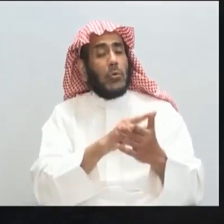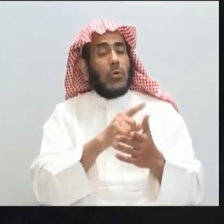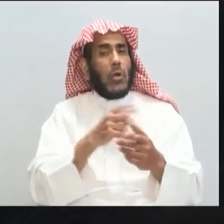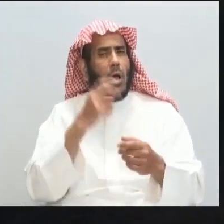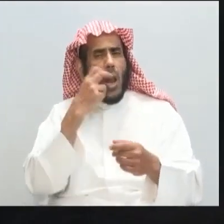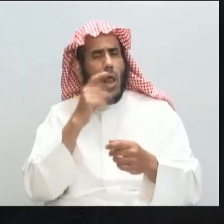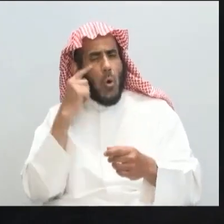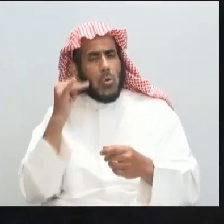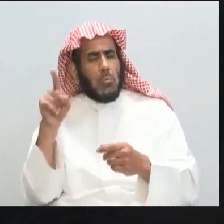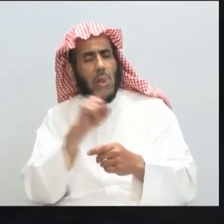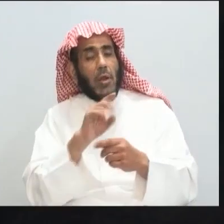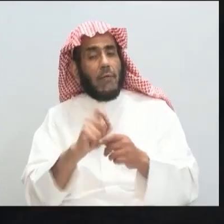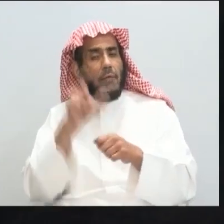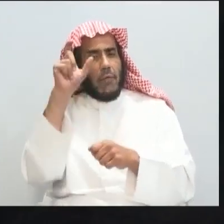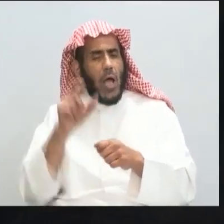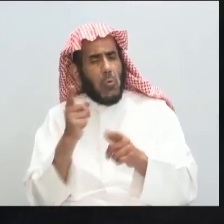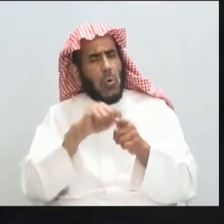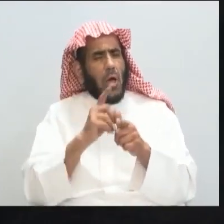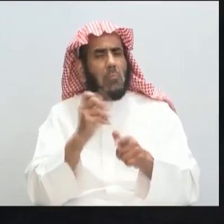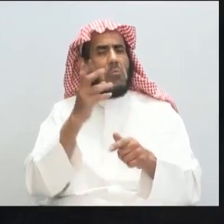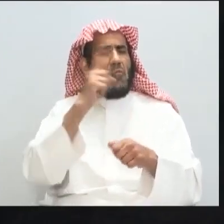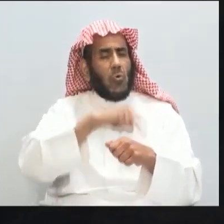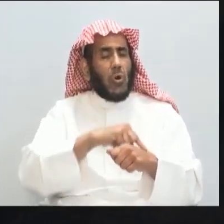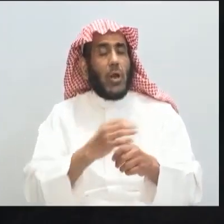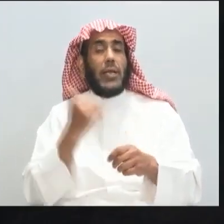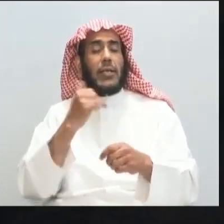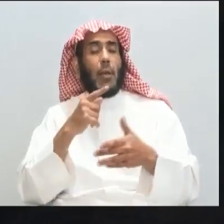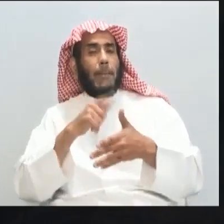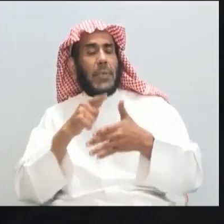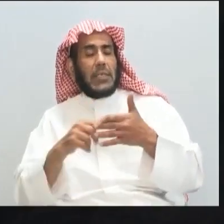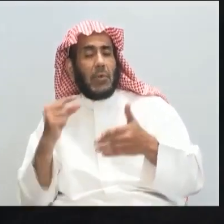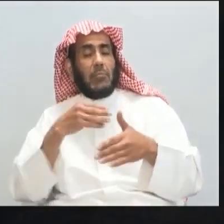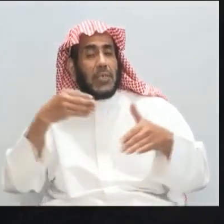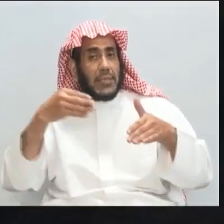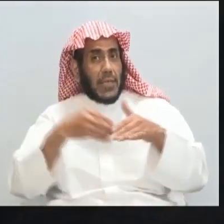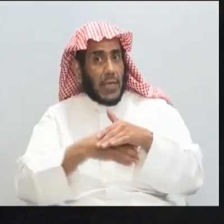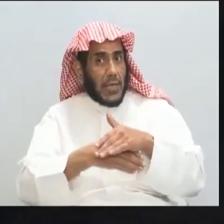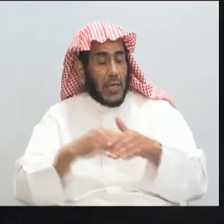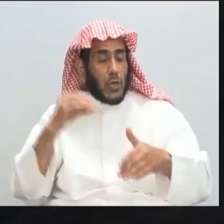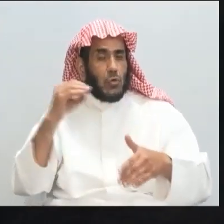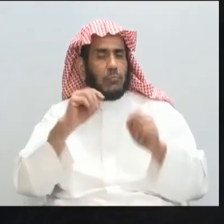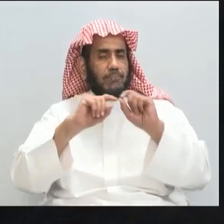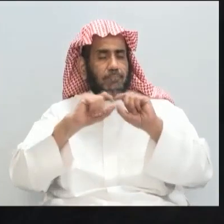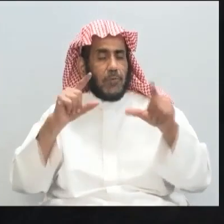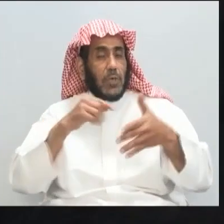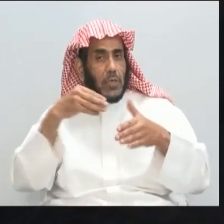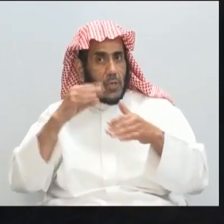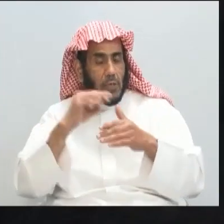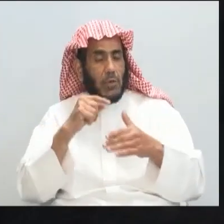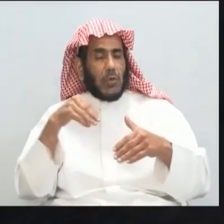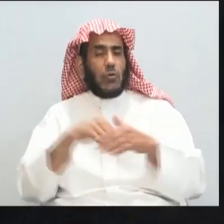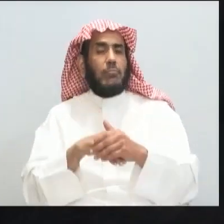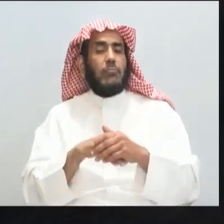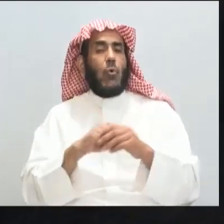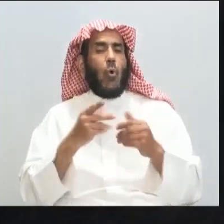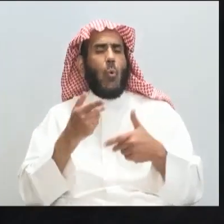النحو يهتم بذلك ويقول هنا فاعل وهنا مفعول هنا يهتم بترتيب الكلمه داخل الجمله ترتيب الكلمه داخل الجمله